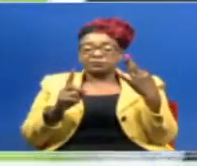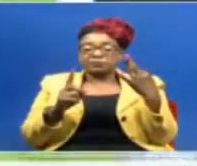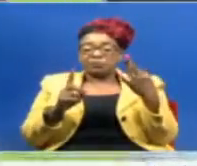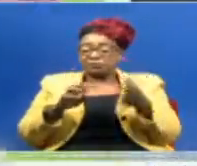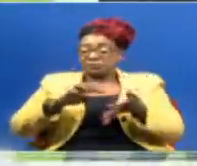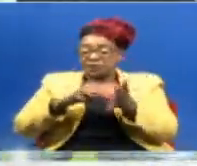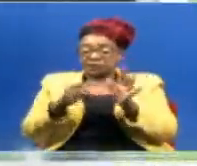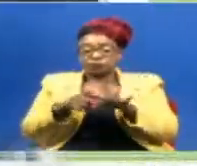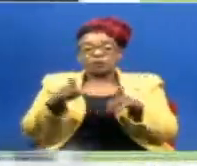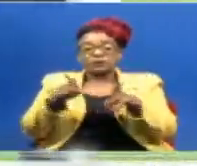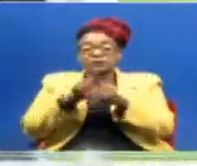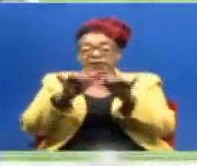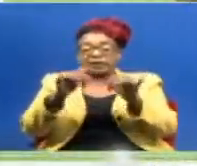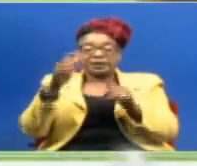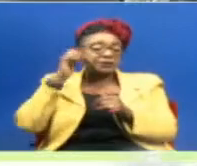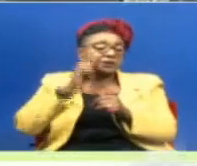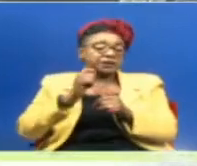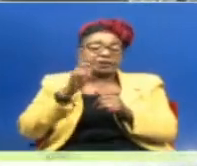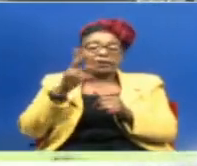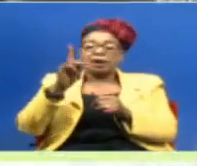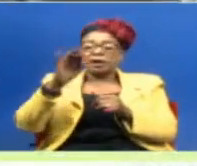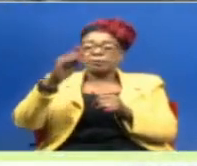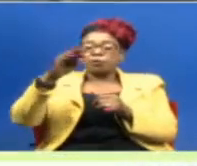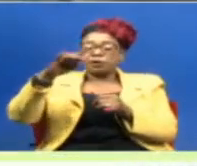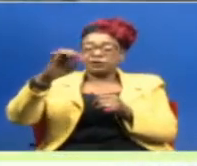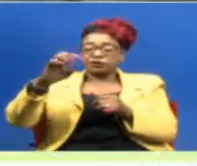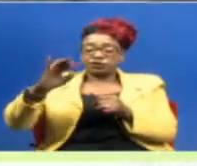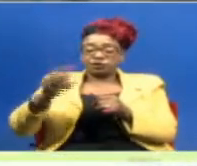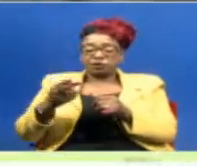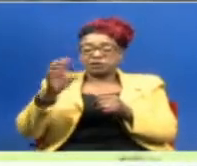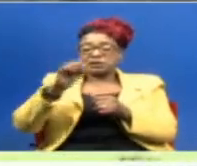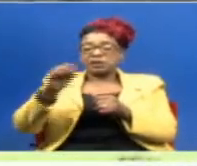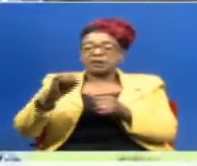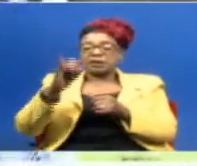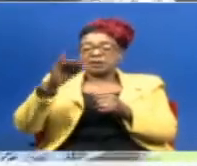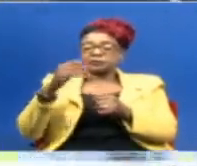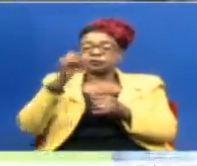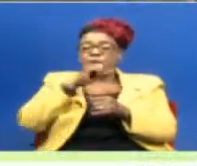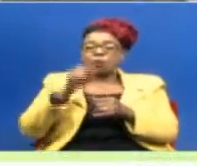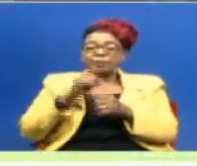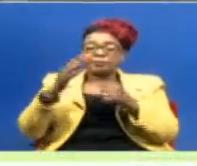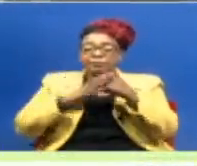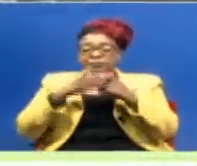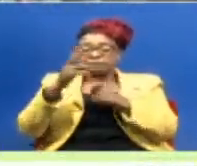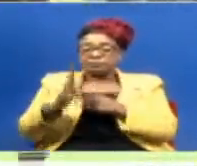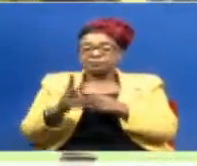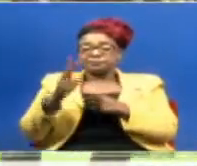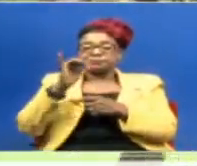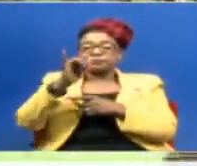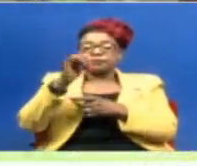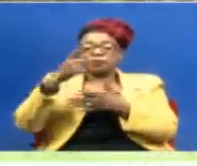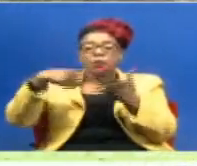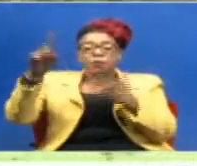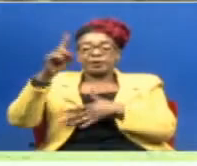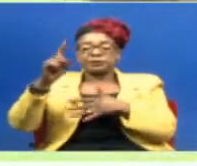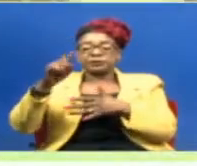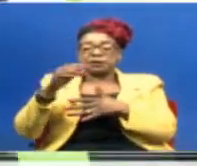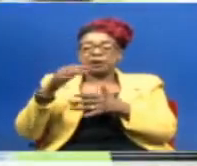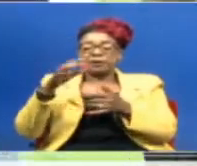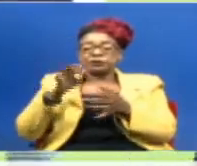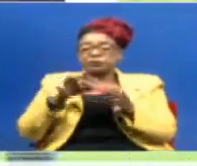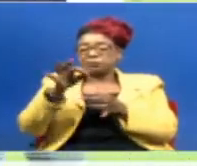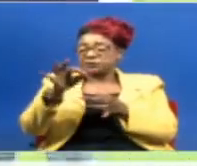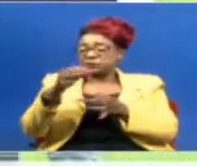Tukisalia Nandi ni kwamba Kipkoech Saina wa umri wa miaka 92 ndiye mshindi wa mashindano ya riadha ya kilomita moja ya